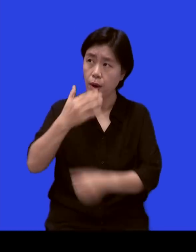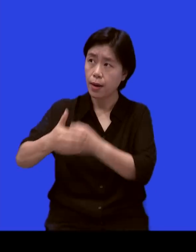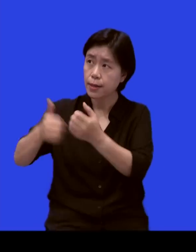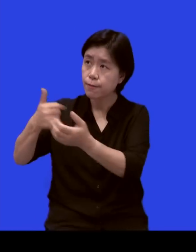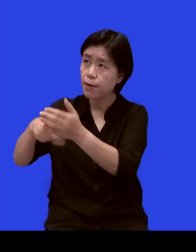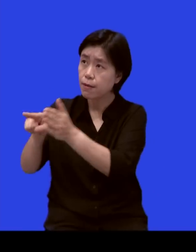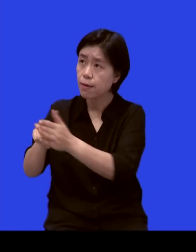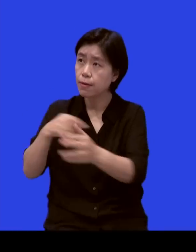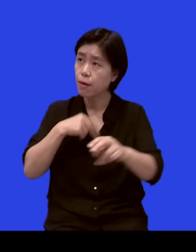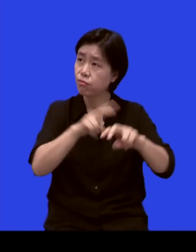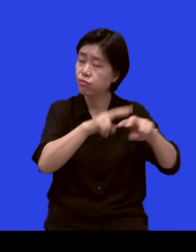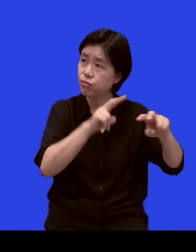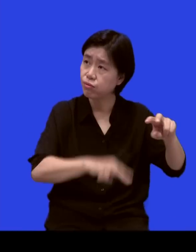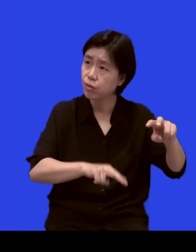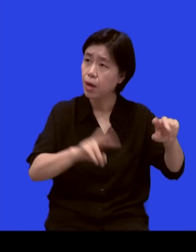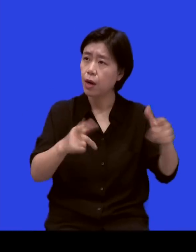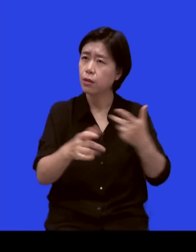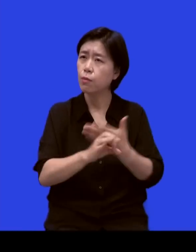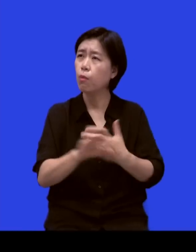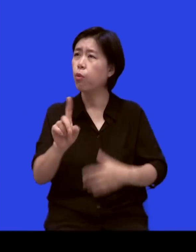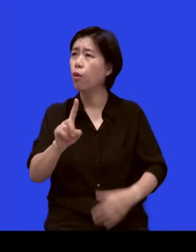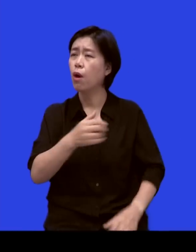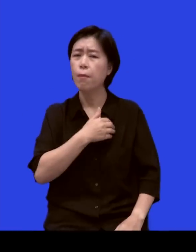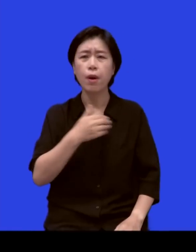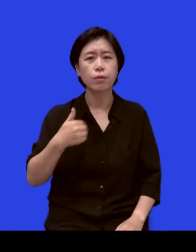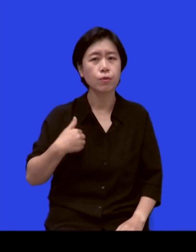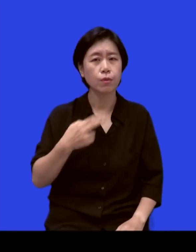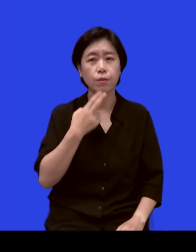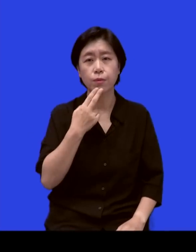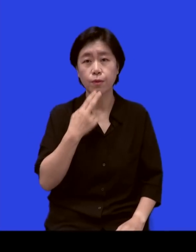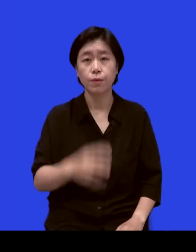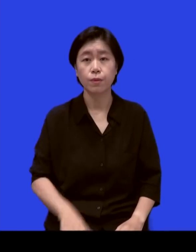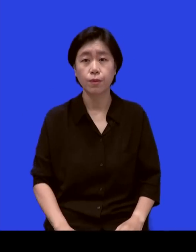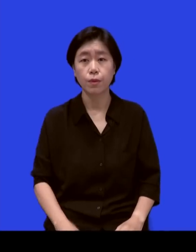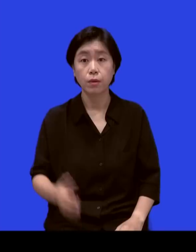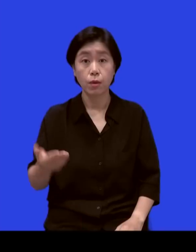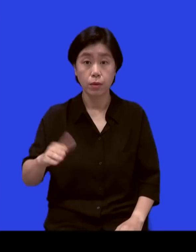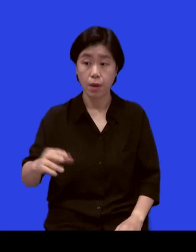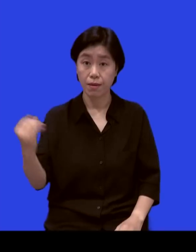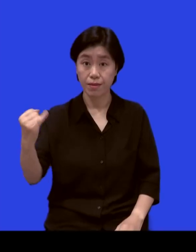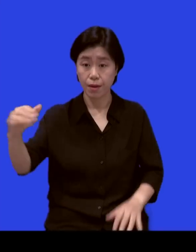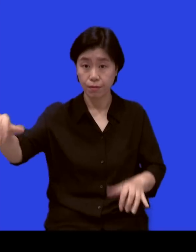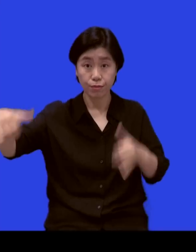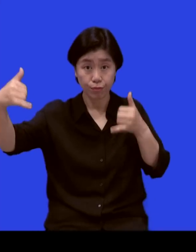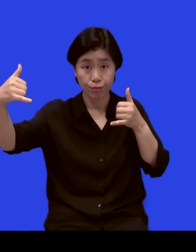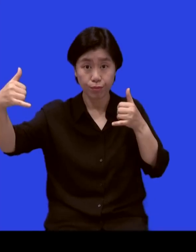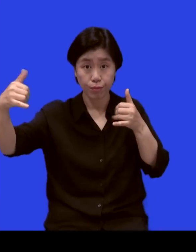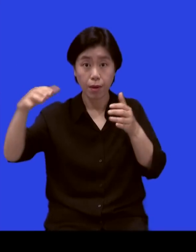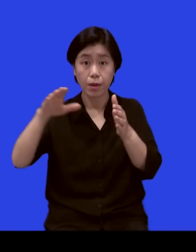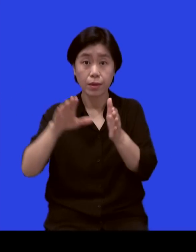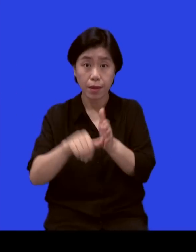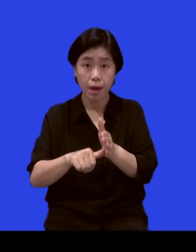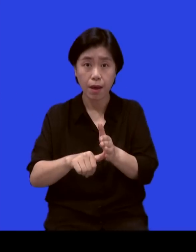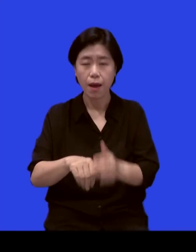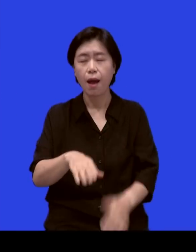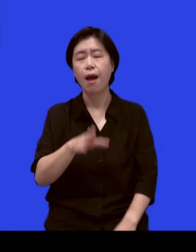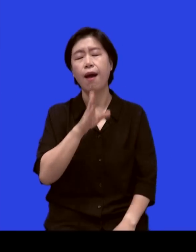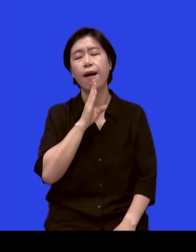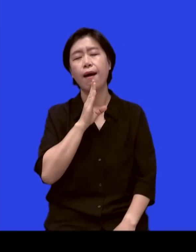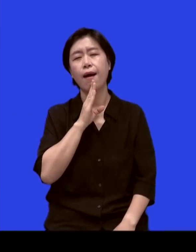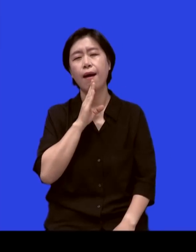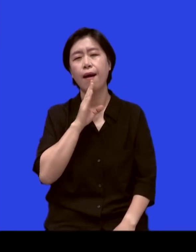무슨 뭐 아무 그러니까 스스로가 예. 만족이 없는 음. 거예요. 근데 그 전화 한 통에 그래 그 한